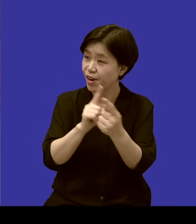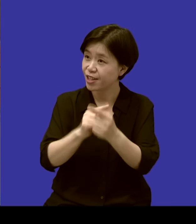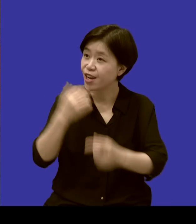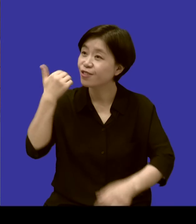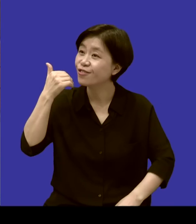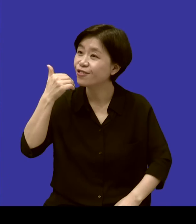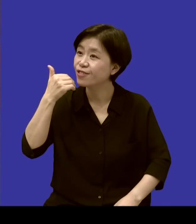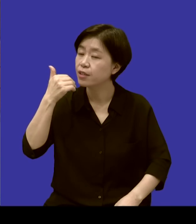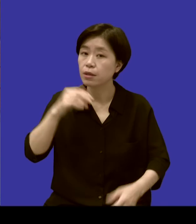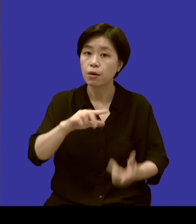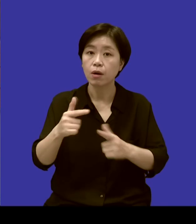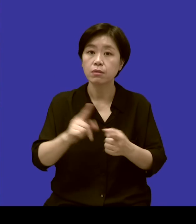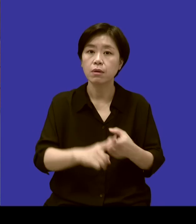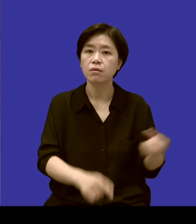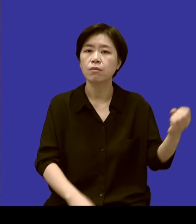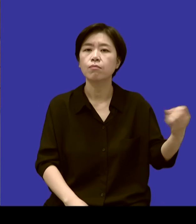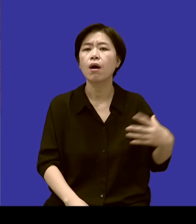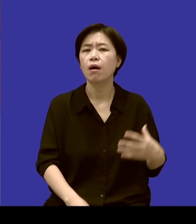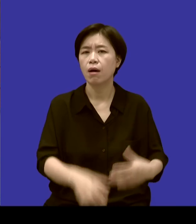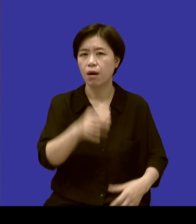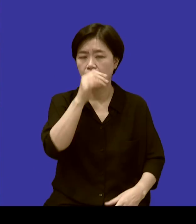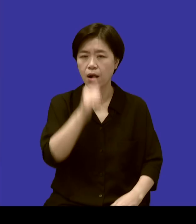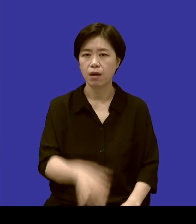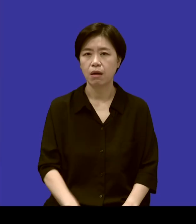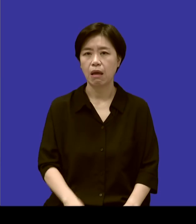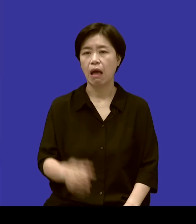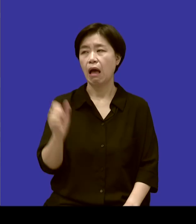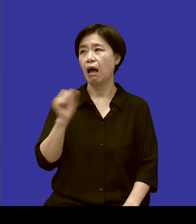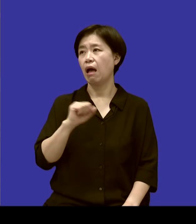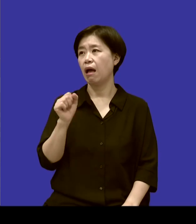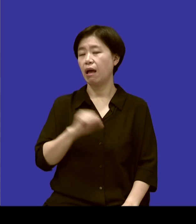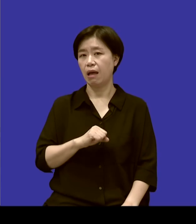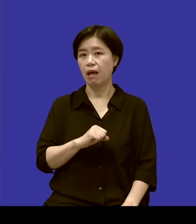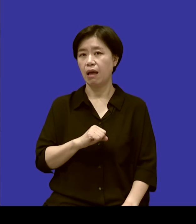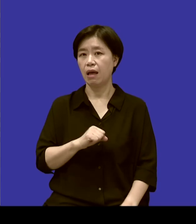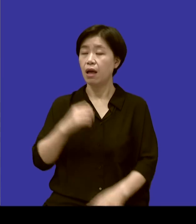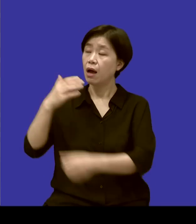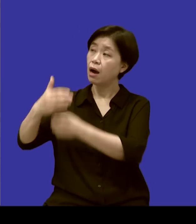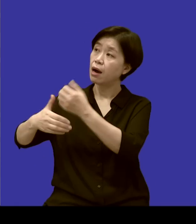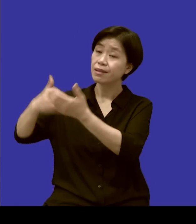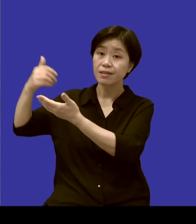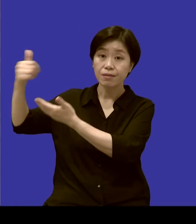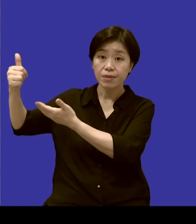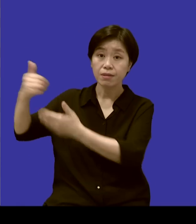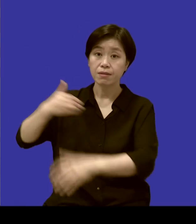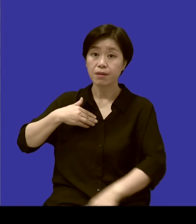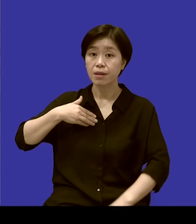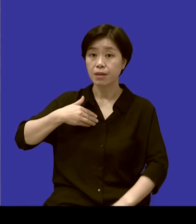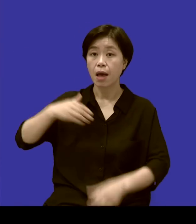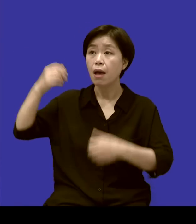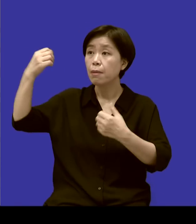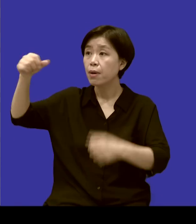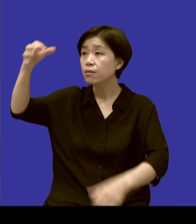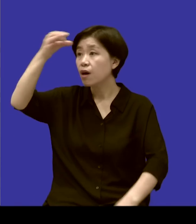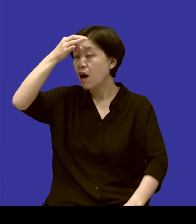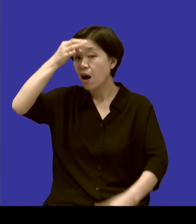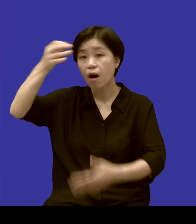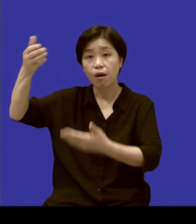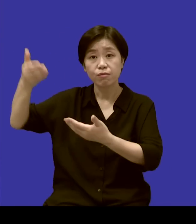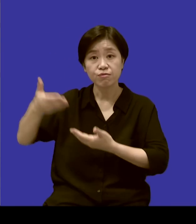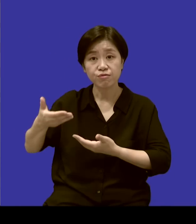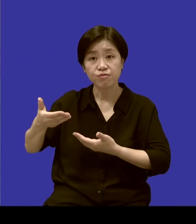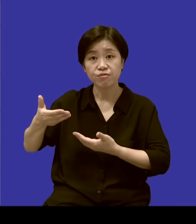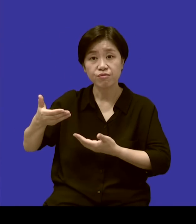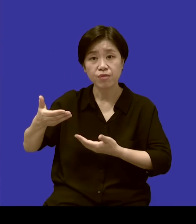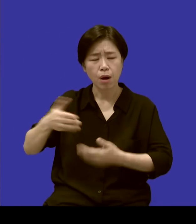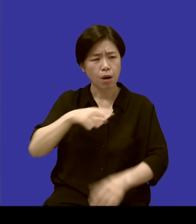만났어요? 막 이러는 거예요. 그렇죠. 그래서 내가 하나님이 나에게 배우의 그런 달란트의 그 특성을 주신 것이 여기엔